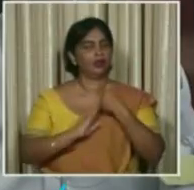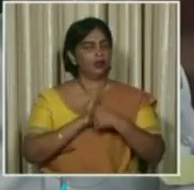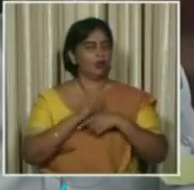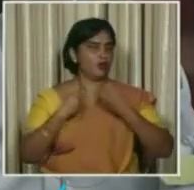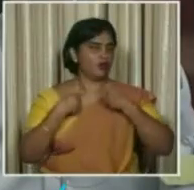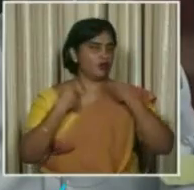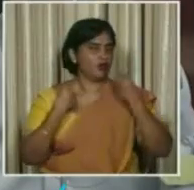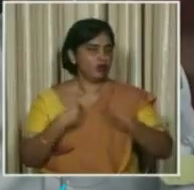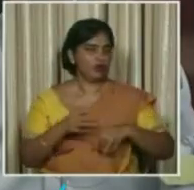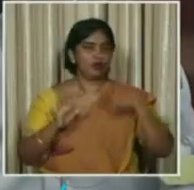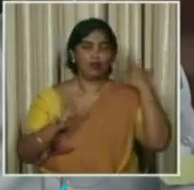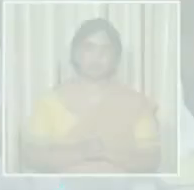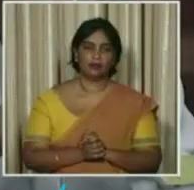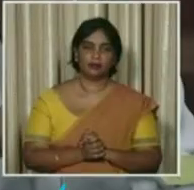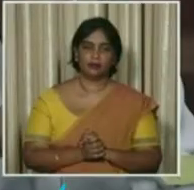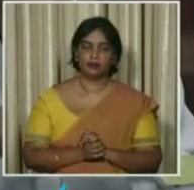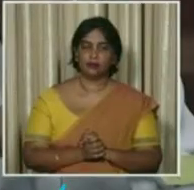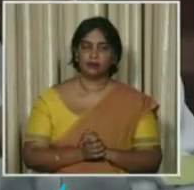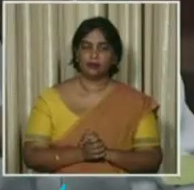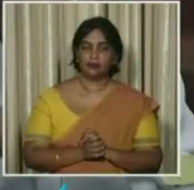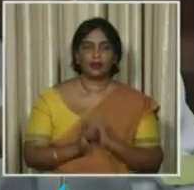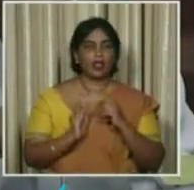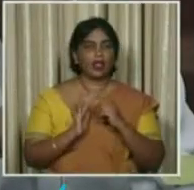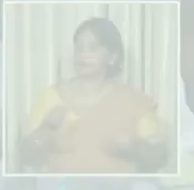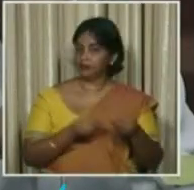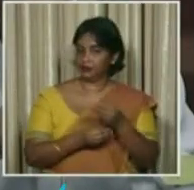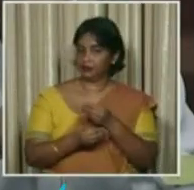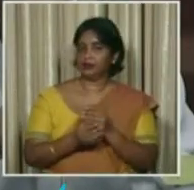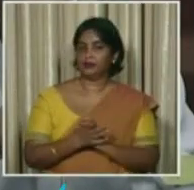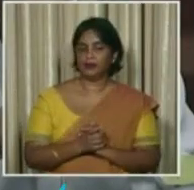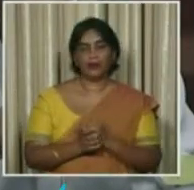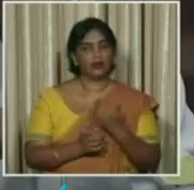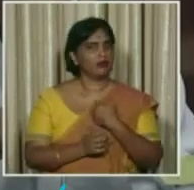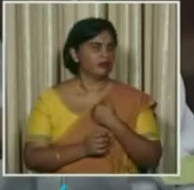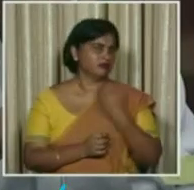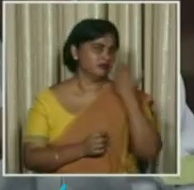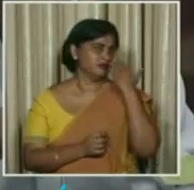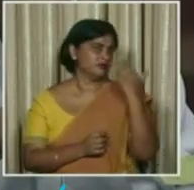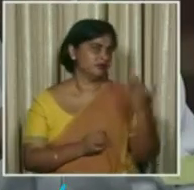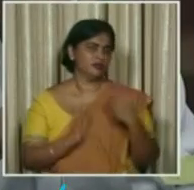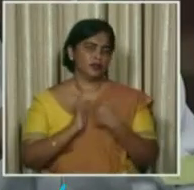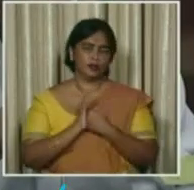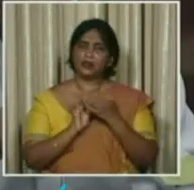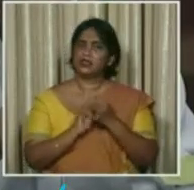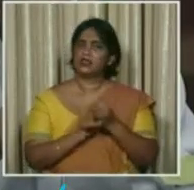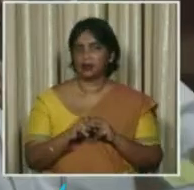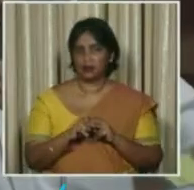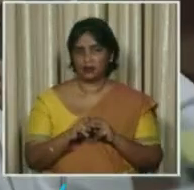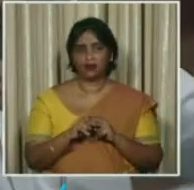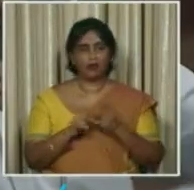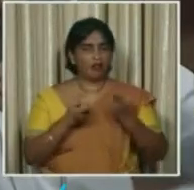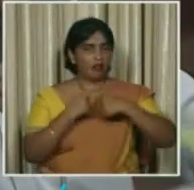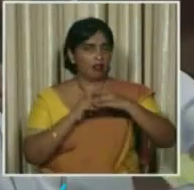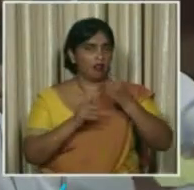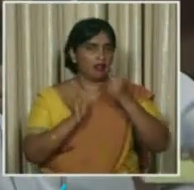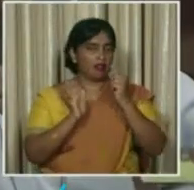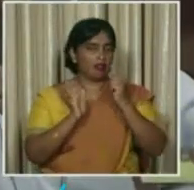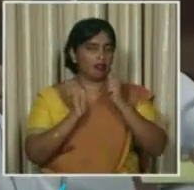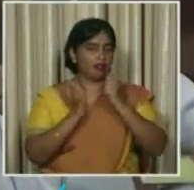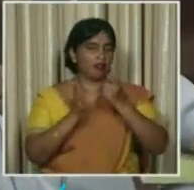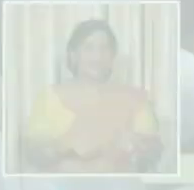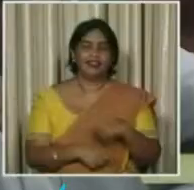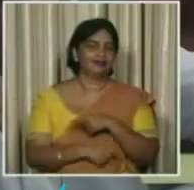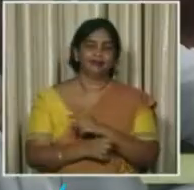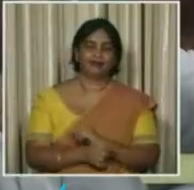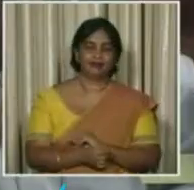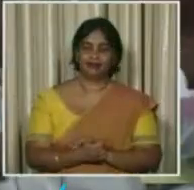බංකොලොත් කරලා ජාත්‍යන්තරේ නෑ ඉල්ලනවා. IMF ගරු දෙනවා. මට නම් පේන්නේ ගරු ජනාධිපතිතුමා මේ IMF ප්‍රතිව්‍යුහගත කිරීම අවසන්